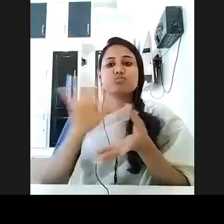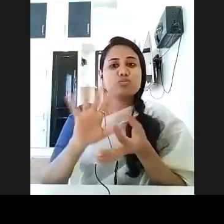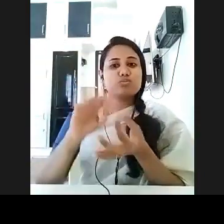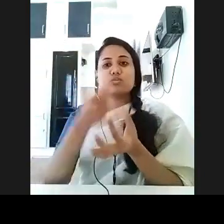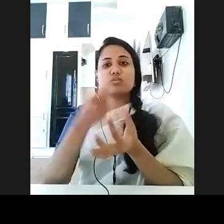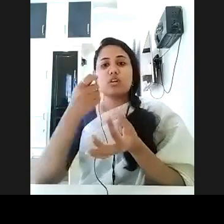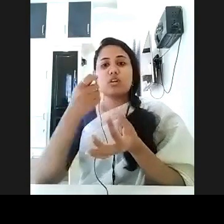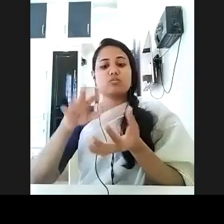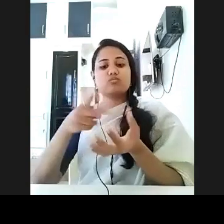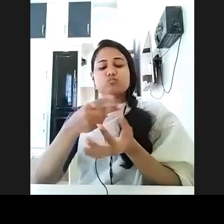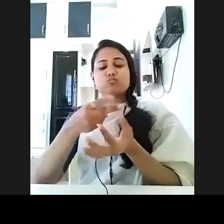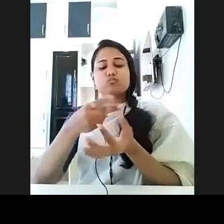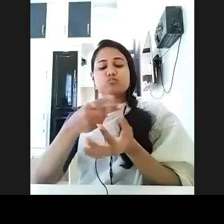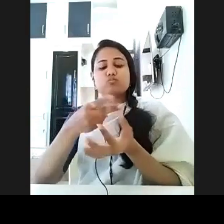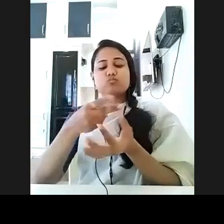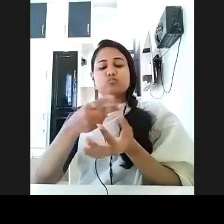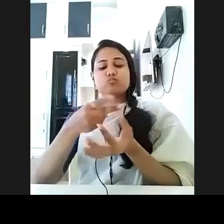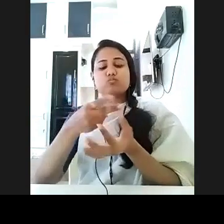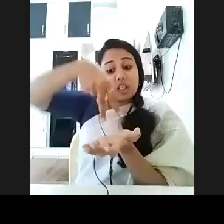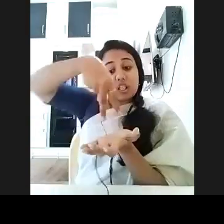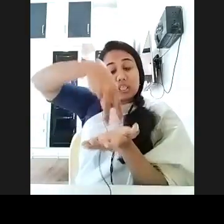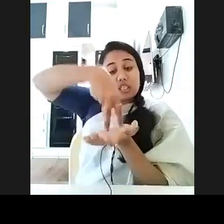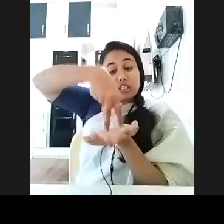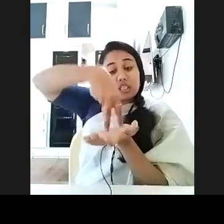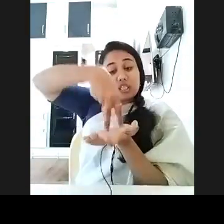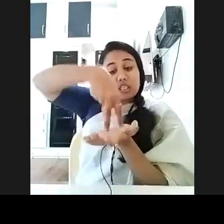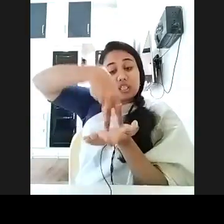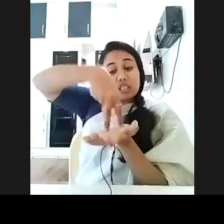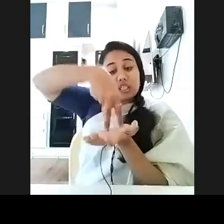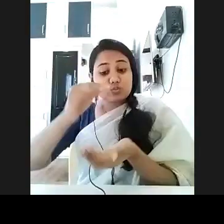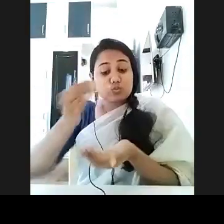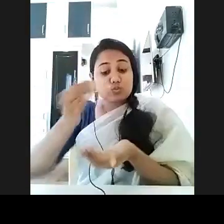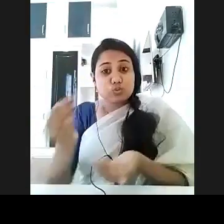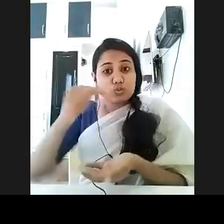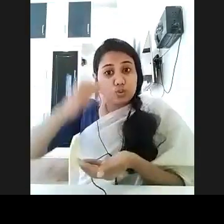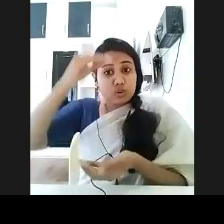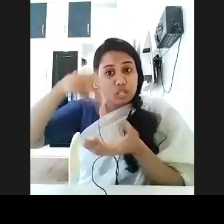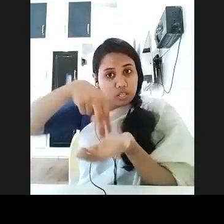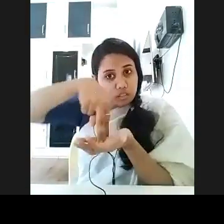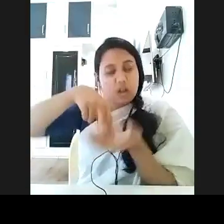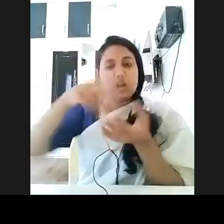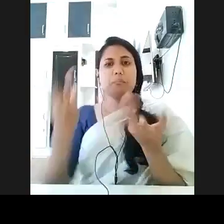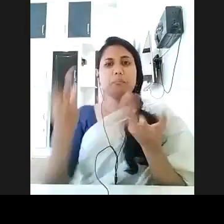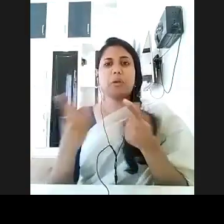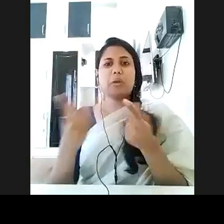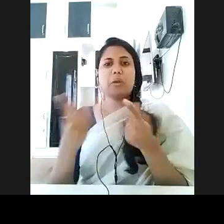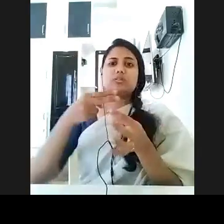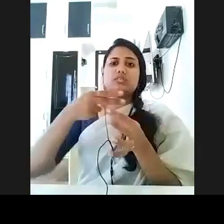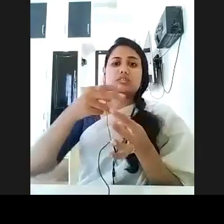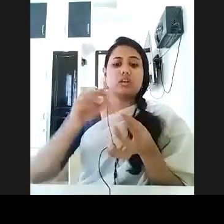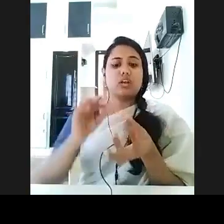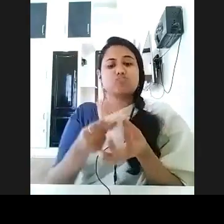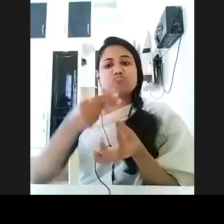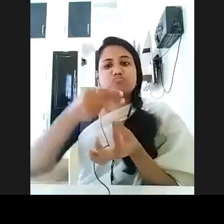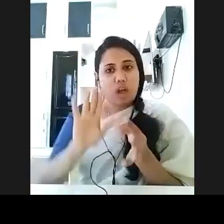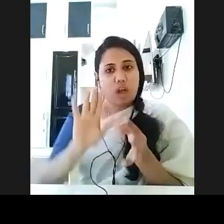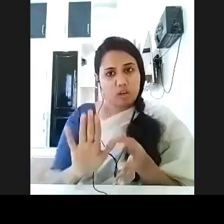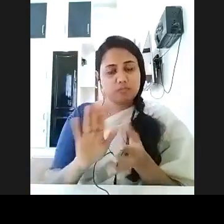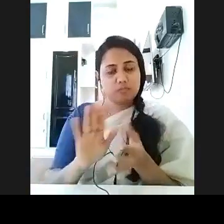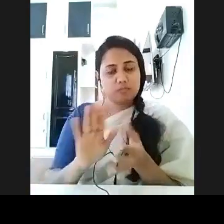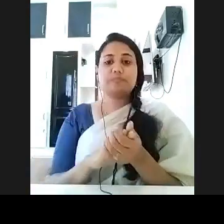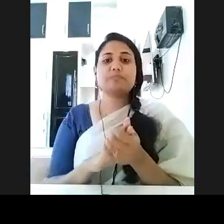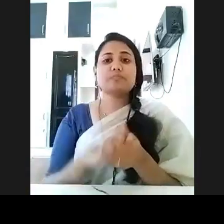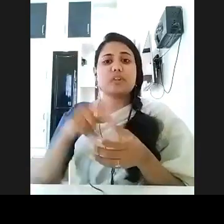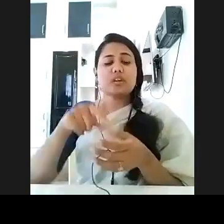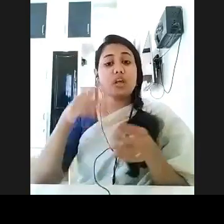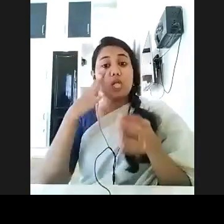കുട്ടിയാണെങ്കിൽ നമുക്ക് ചിലപ്പോൾ സർജറി കാര്യങ്ങൾ കൺസിഡർ ചെയ്യേണ്ട ആവശ്യമായിട്ട് വരുന്നതായിരിക്കും. ഈവൻ സ്കോളിയോസിസ് ഓൾസോ വെരി ഇമ്പോർട്ടൻറ്റ്.